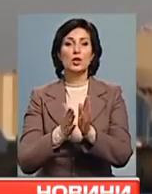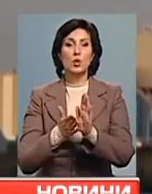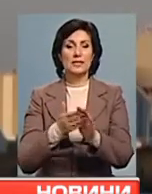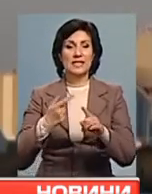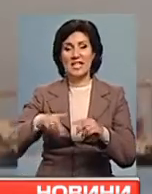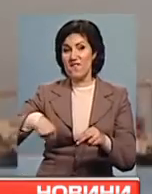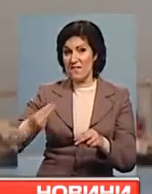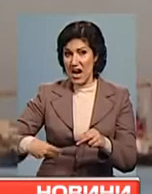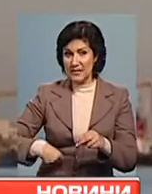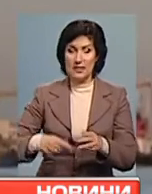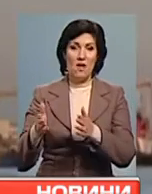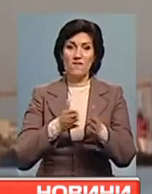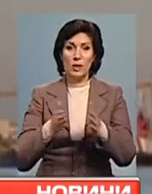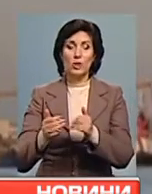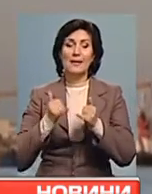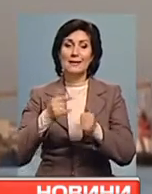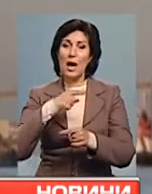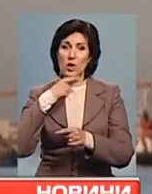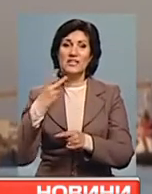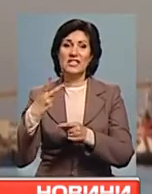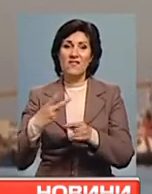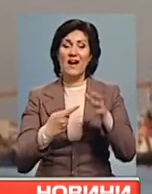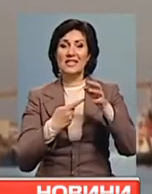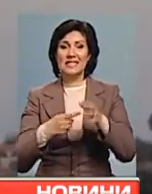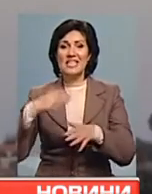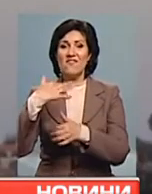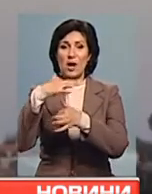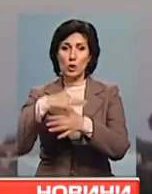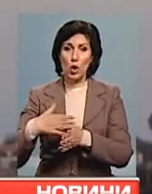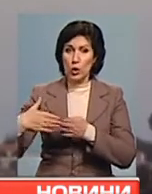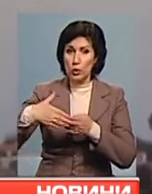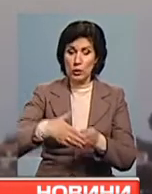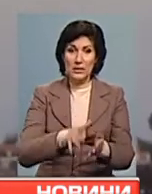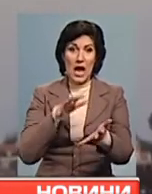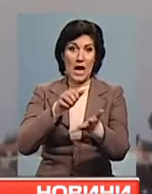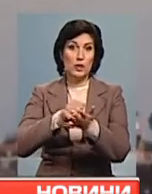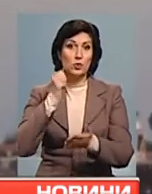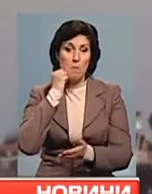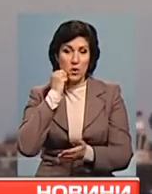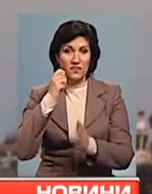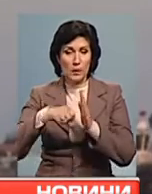за яким Франція виготовила для Росії два десантні вертольотоносці. Однак через агресію